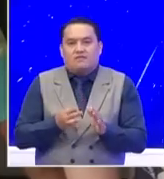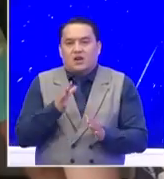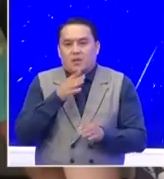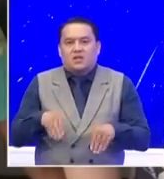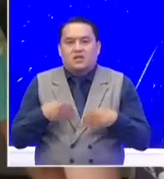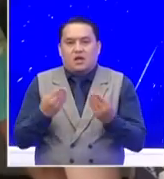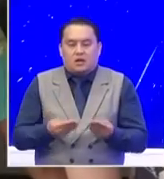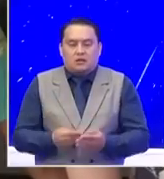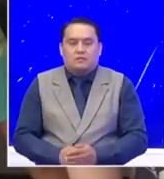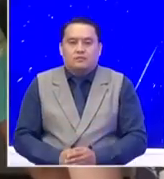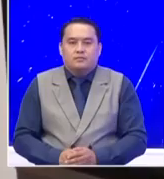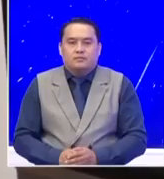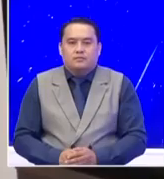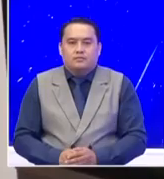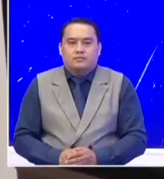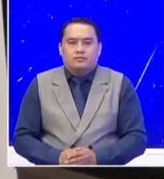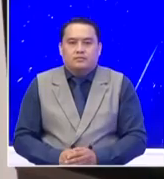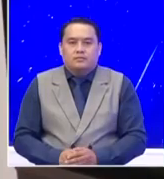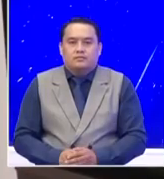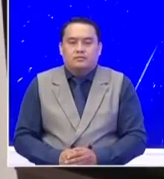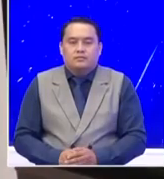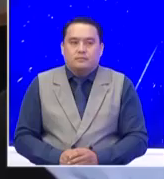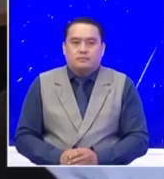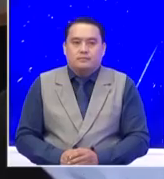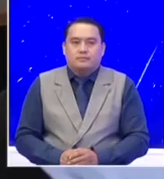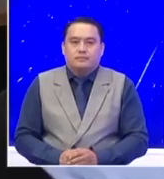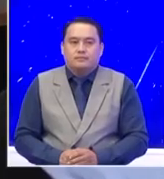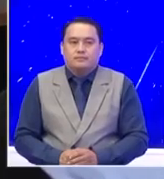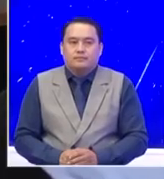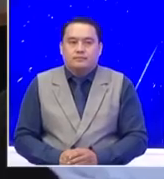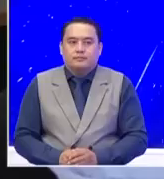сдачи тестов и разрешено пользоваться калькуляторами.